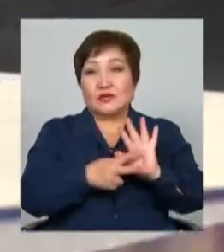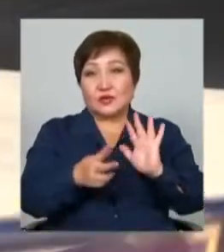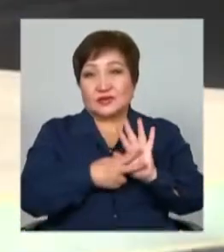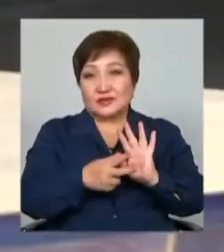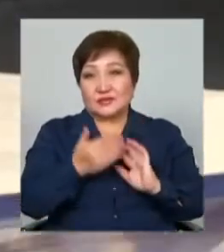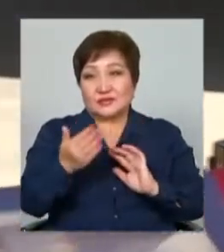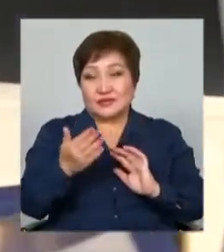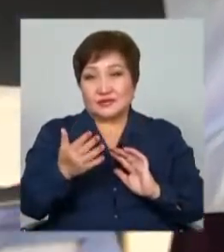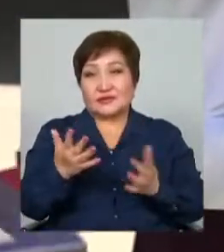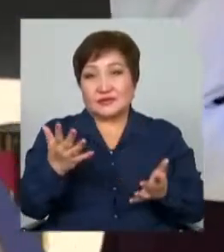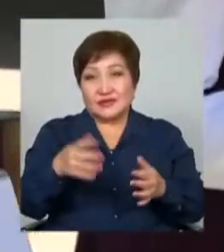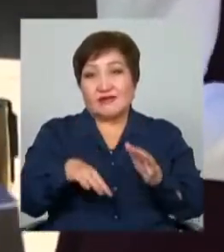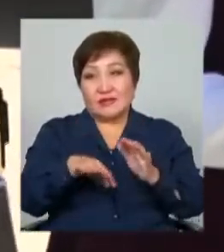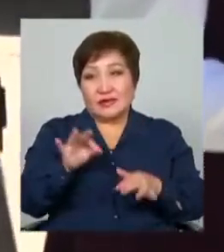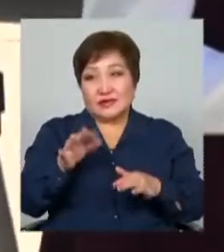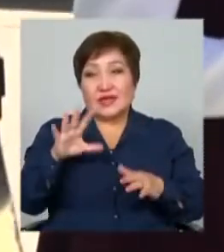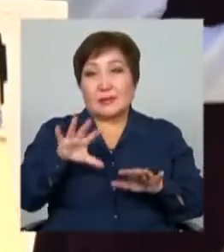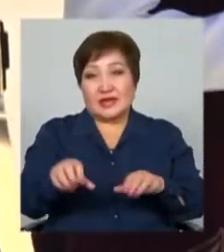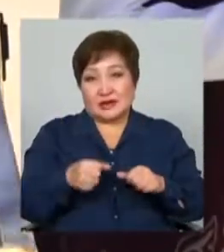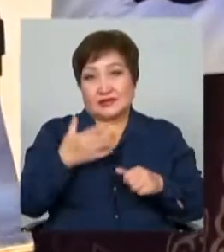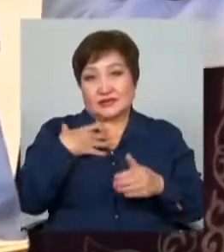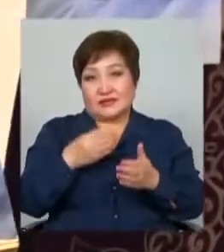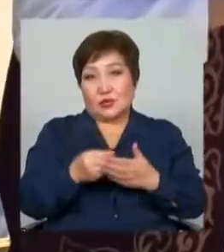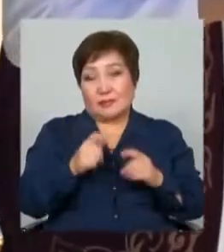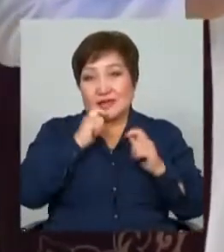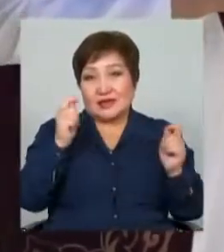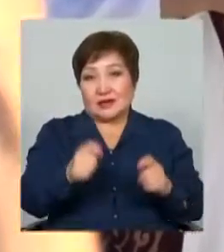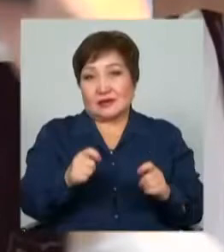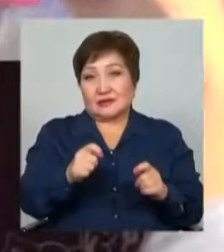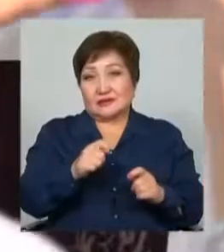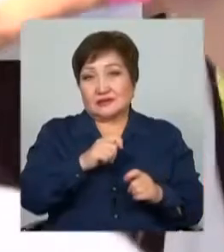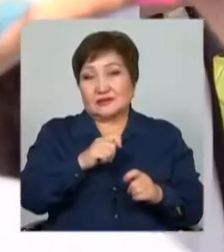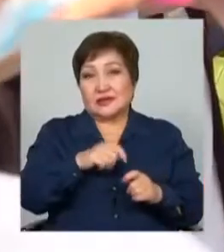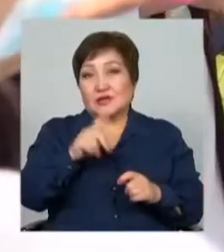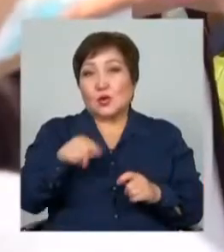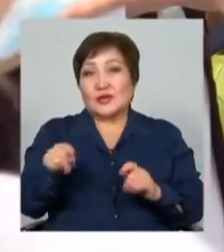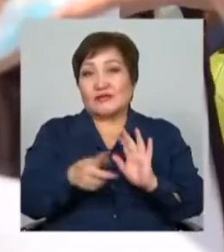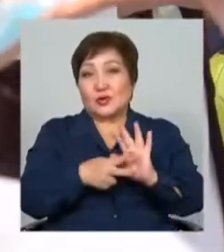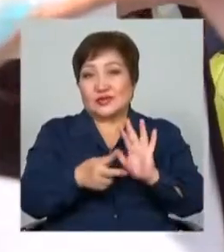Выбирайте свой подарок под номером 8. У нас есть победитель.